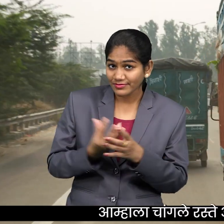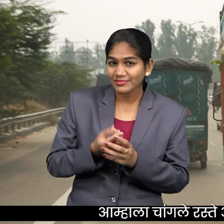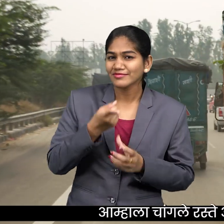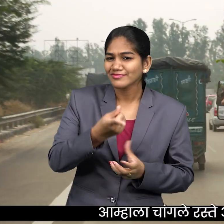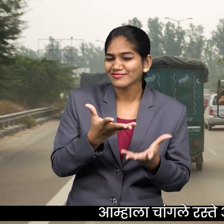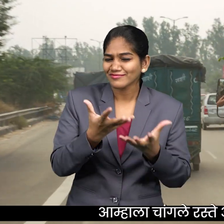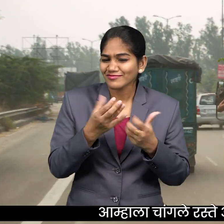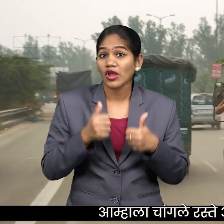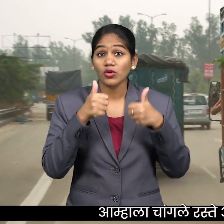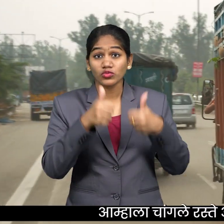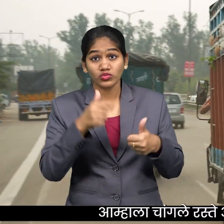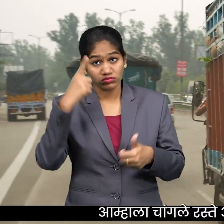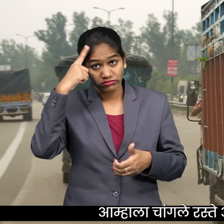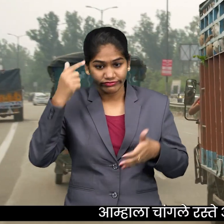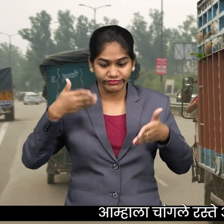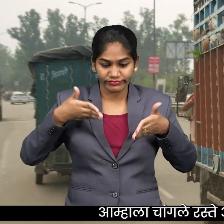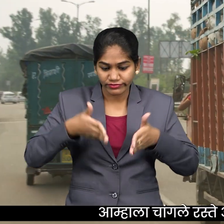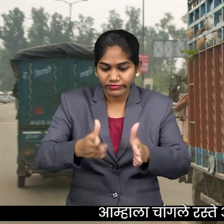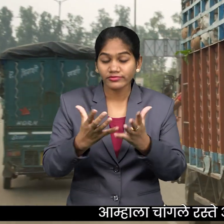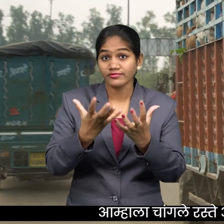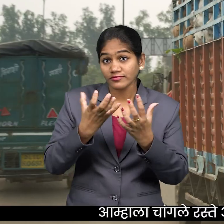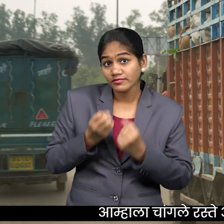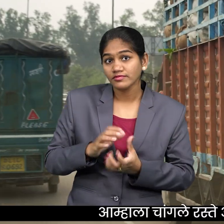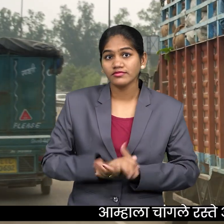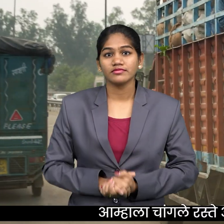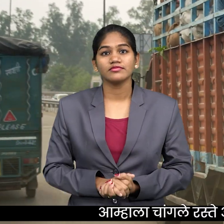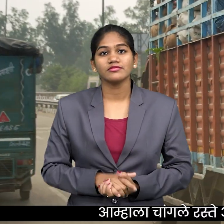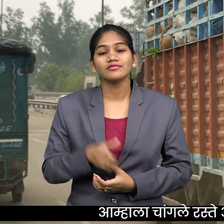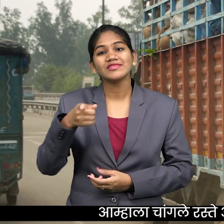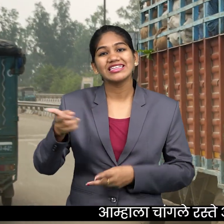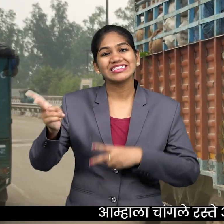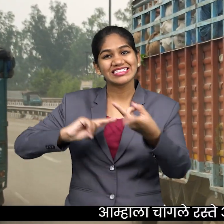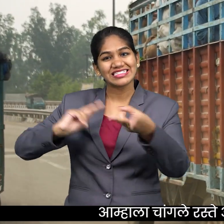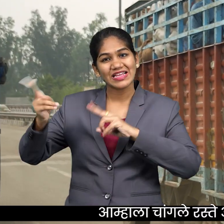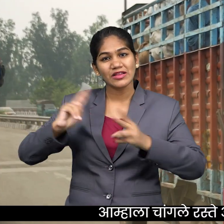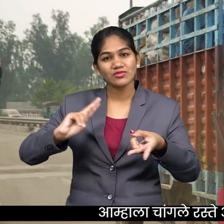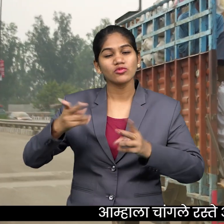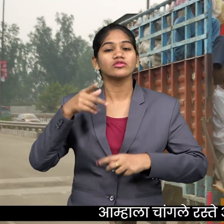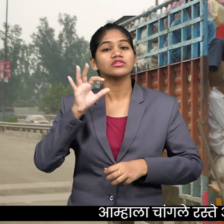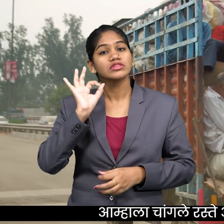आम्हाला चांगले रस्ते आणि वाहतुकीची साधने हवी आहेत.